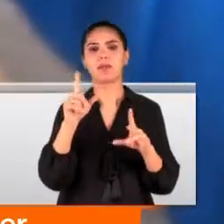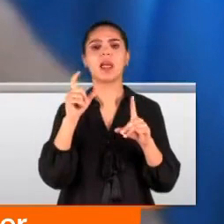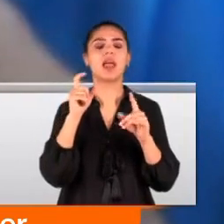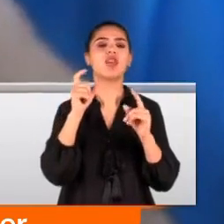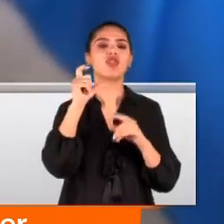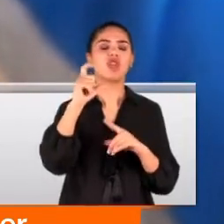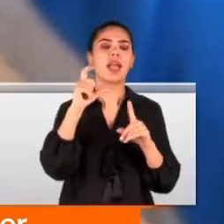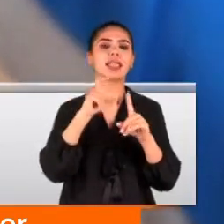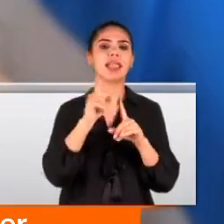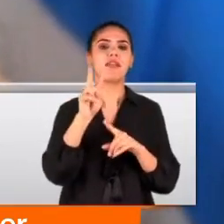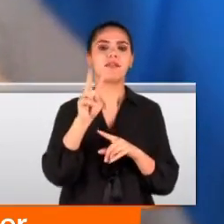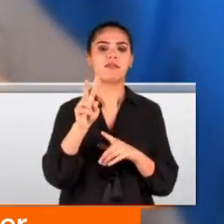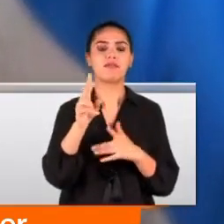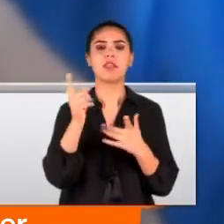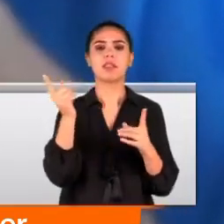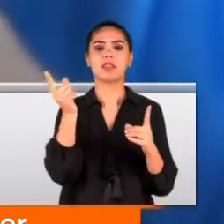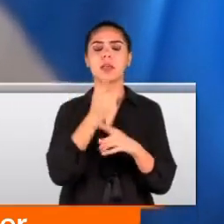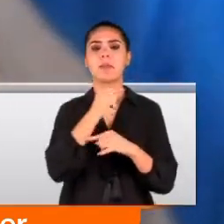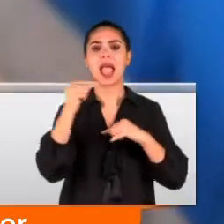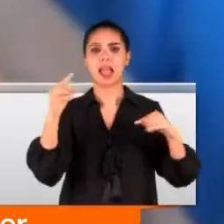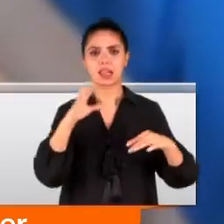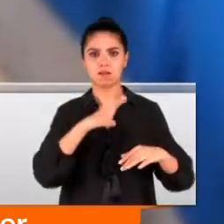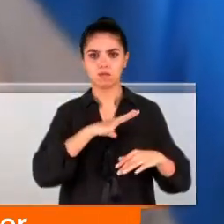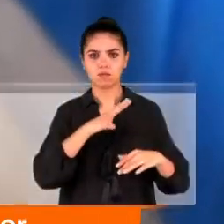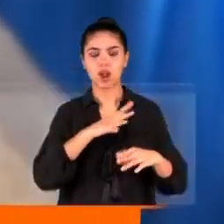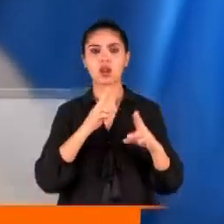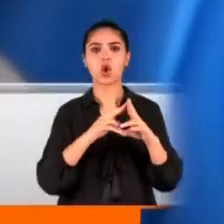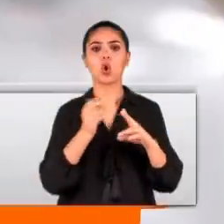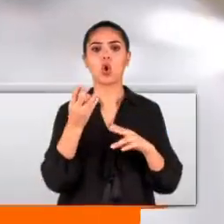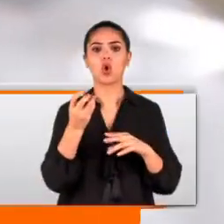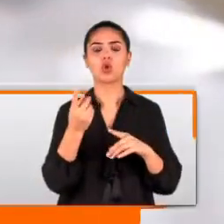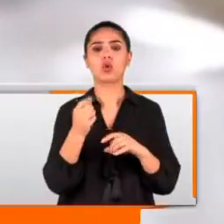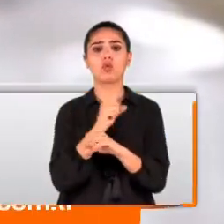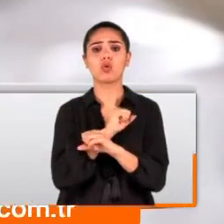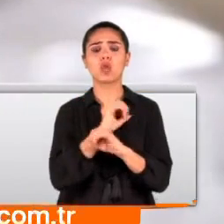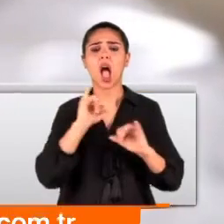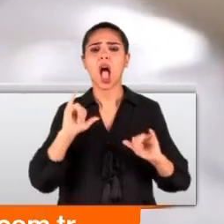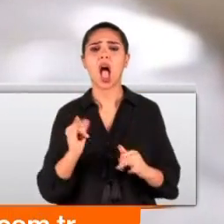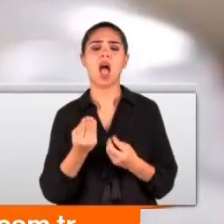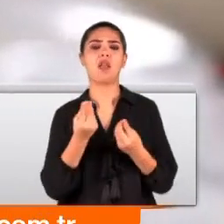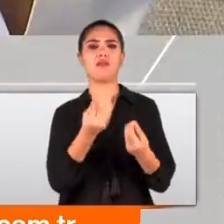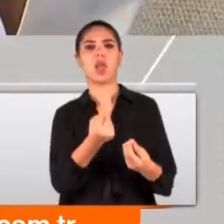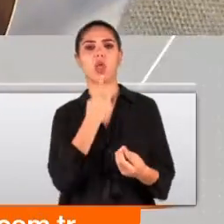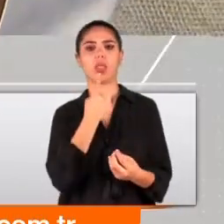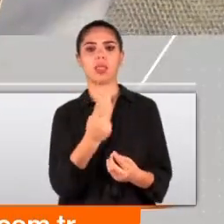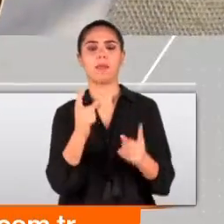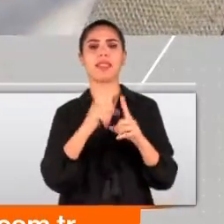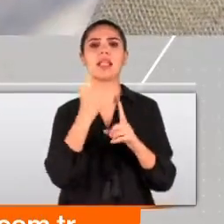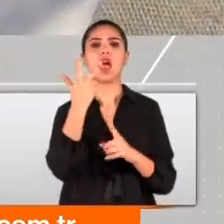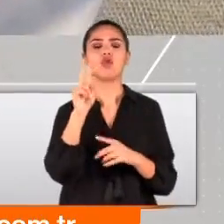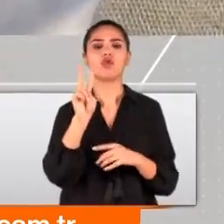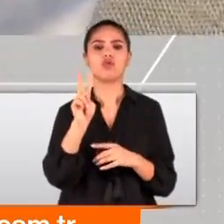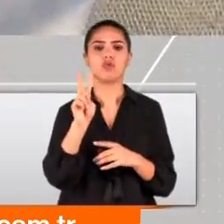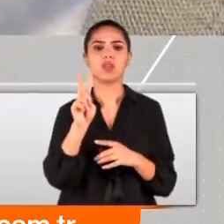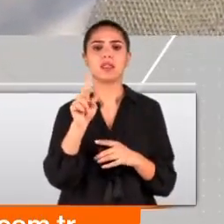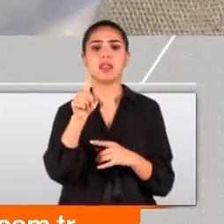çinko, demir, selenyum gibi vitaminlerin eksikliği aslında COVID-19'u daha ağır geçirmek anlamına geliyor. D3 vitamini